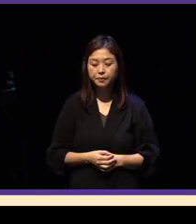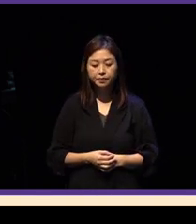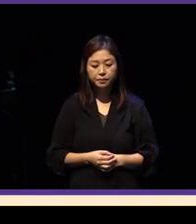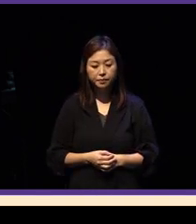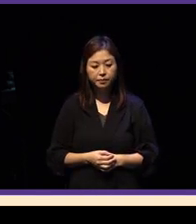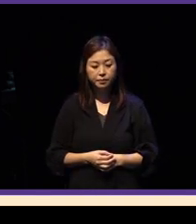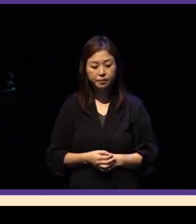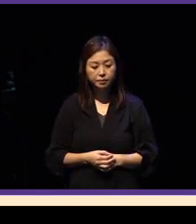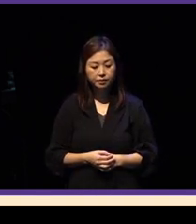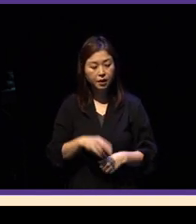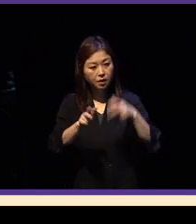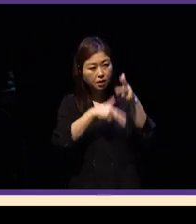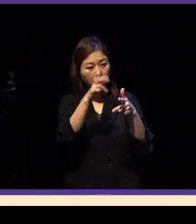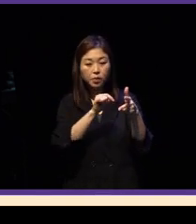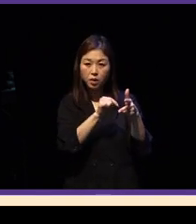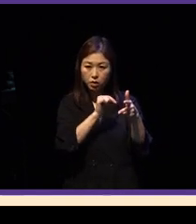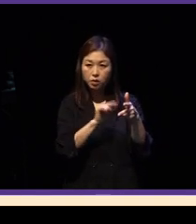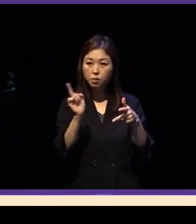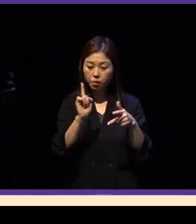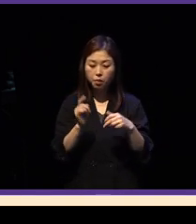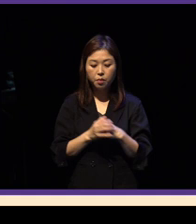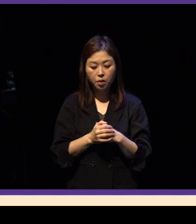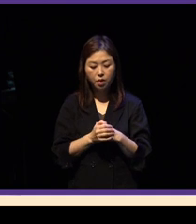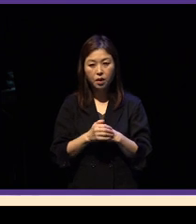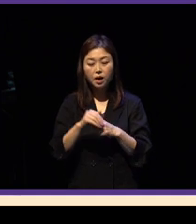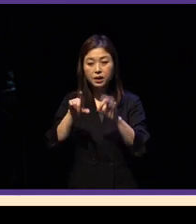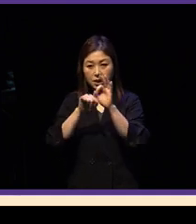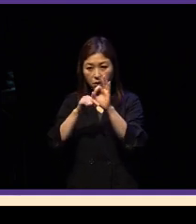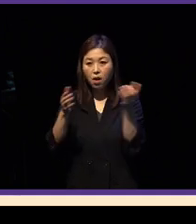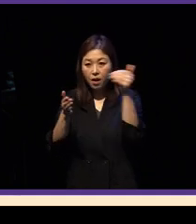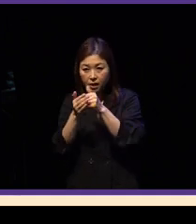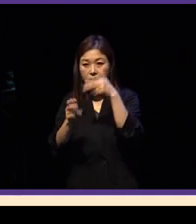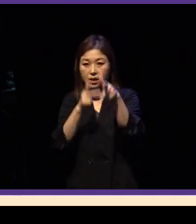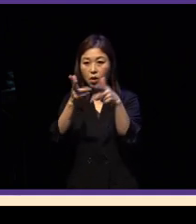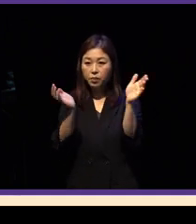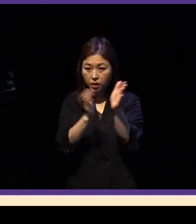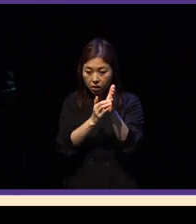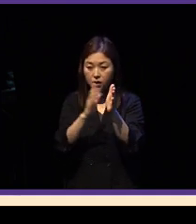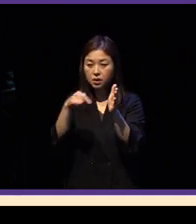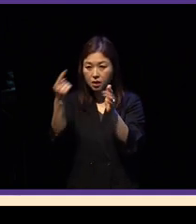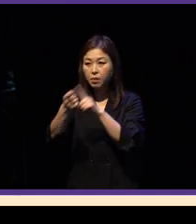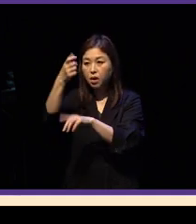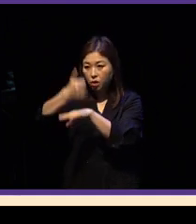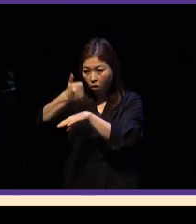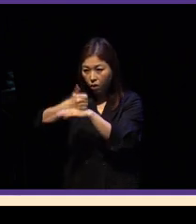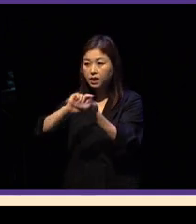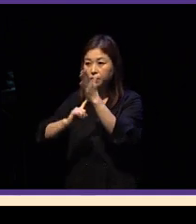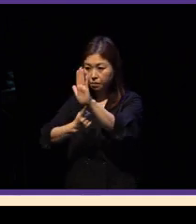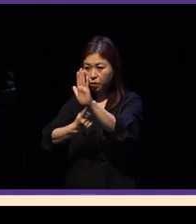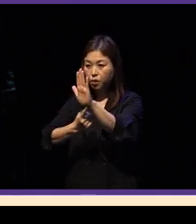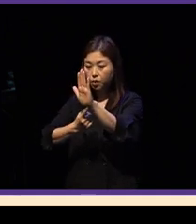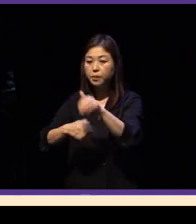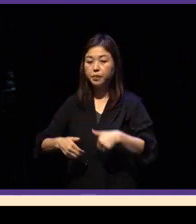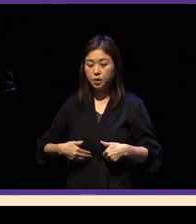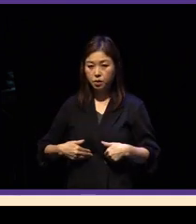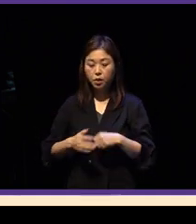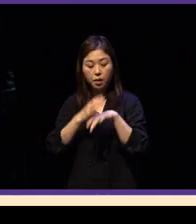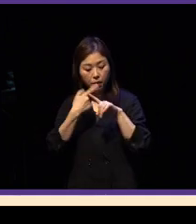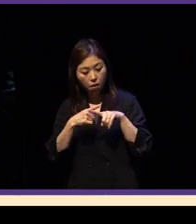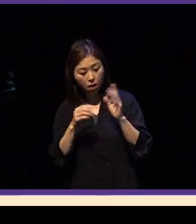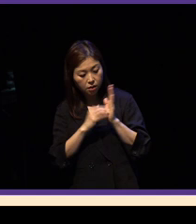이제 참고로 이 사업은 10월까지 사업을 완료하고 활동 결과물을 제출하시면 평가